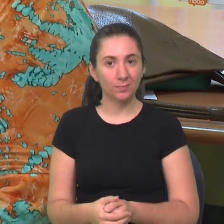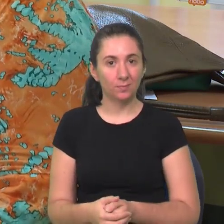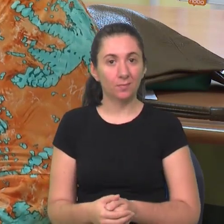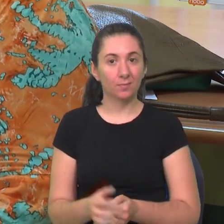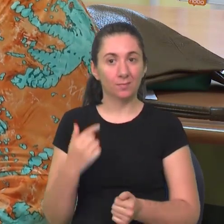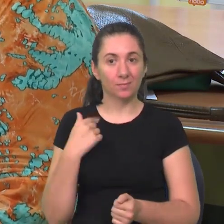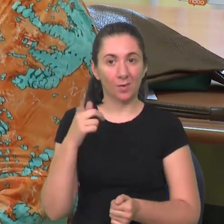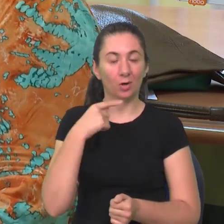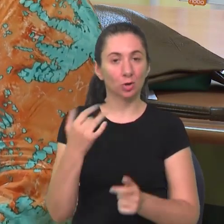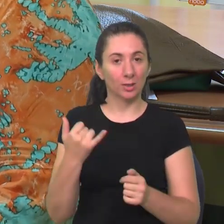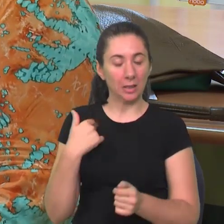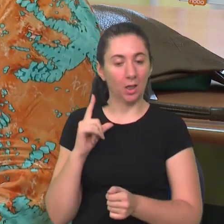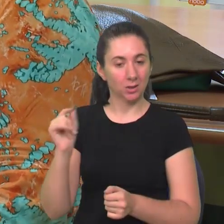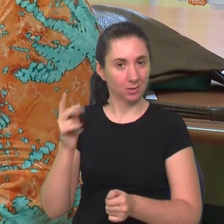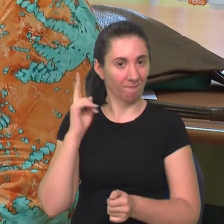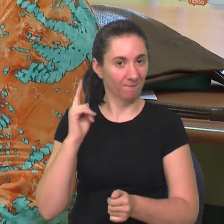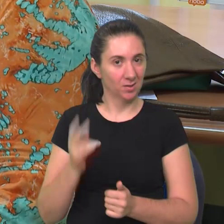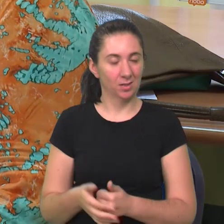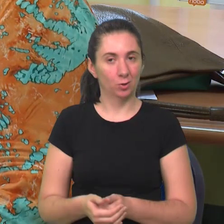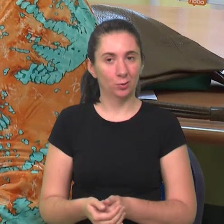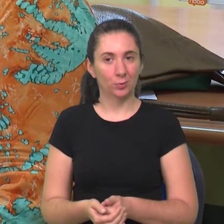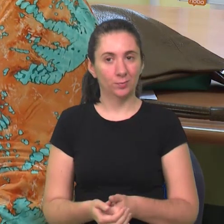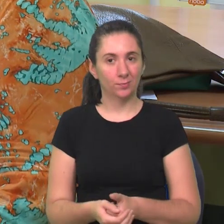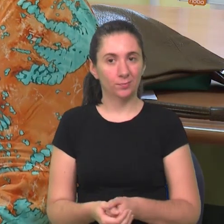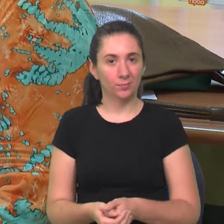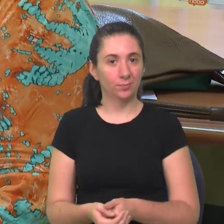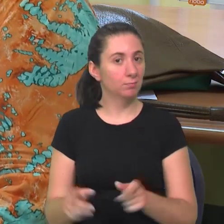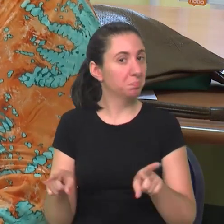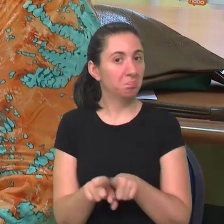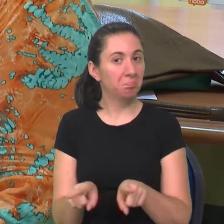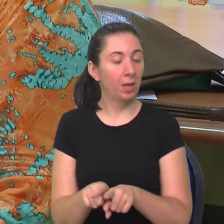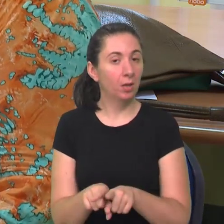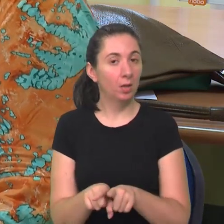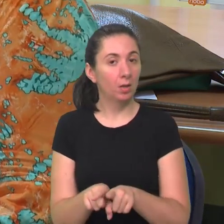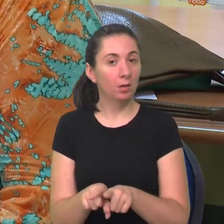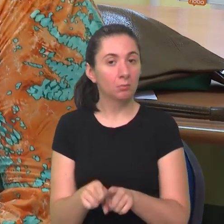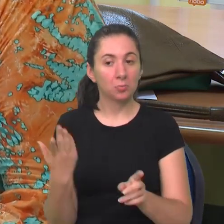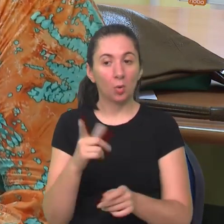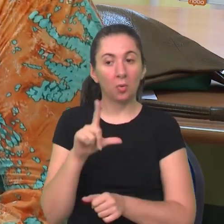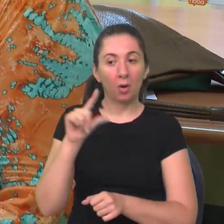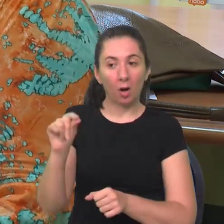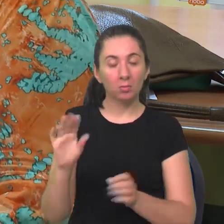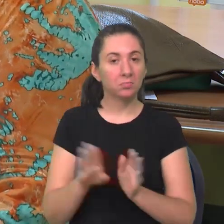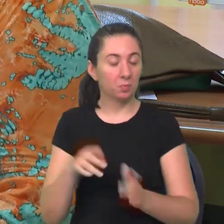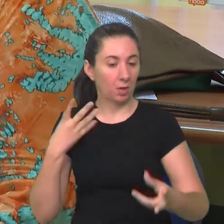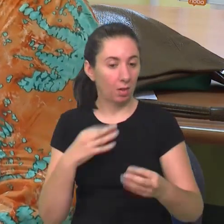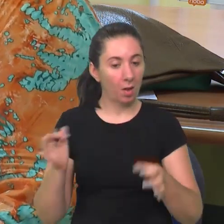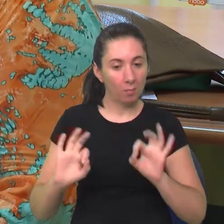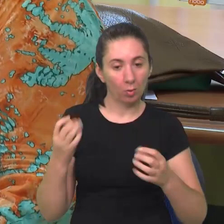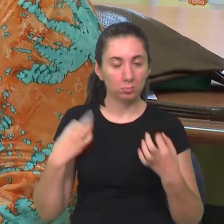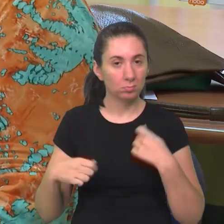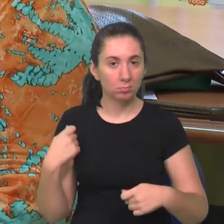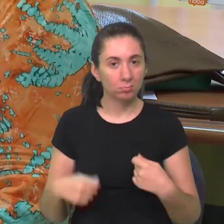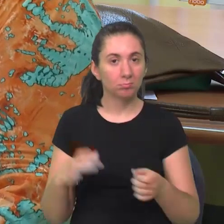Ja idem danas, da. Ali isto tako i kad idete negdje, kad se uredite za neku